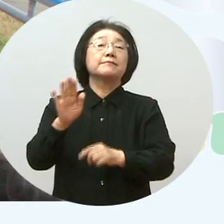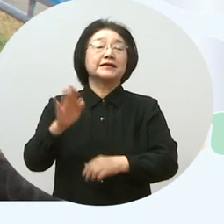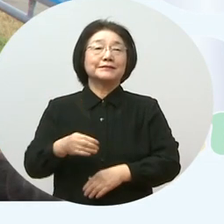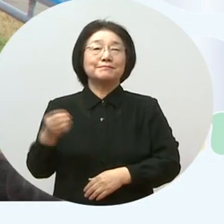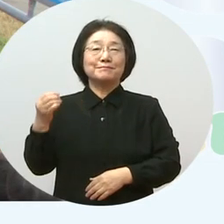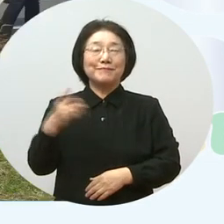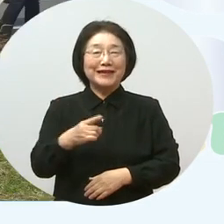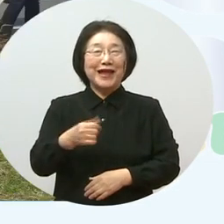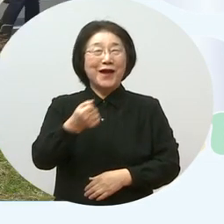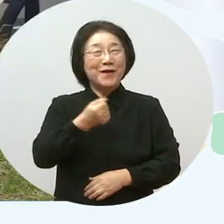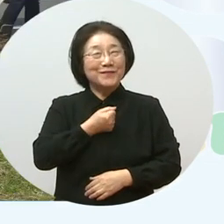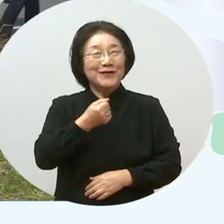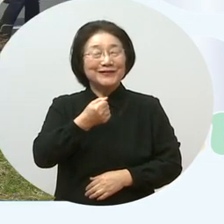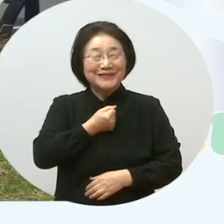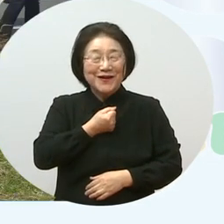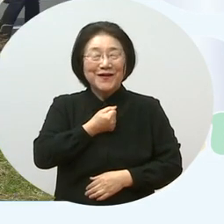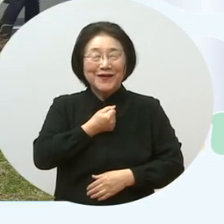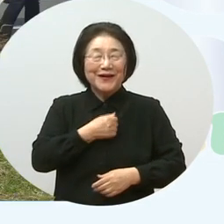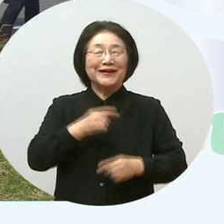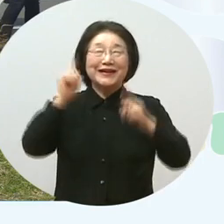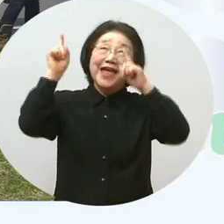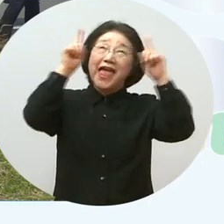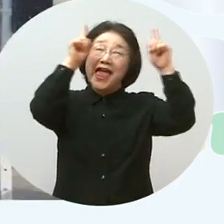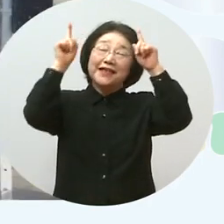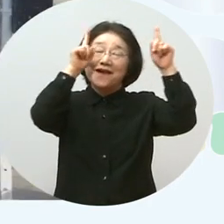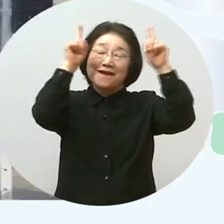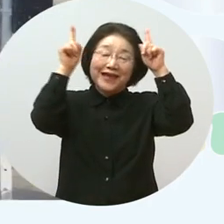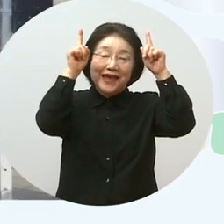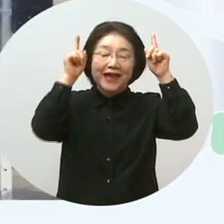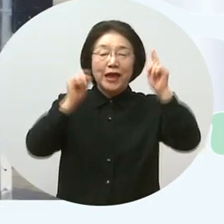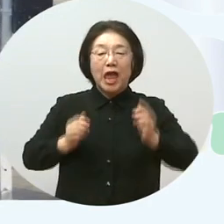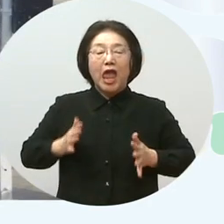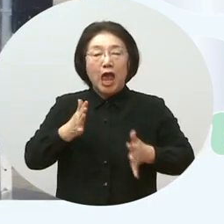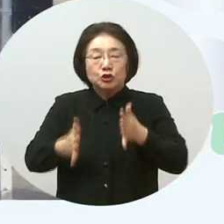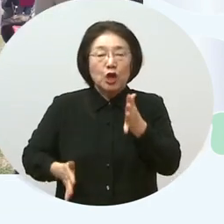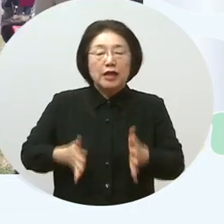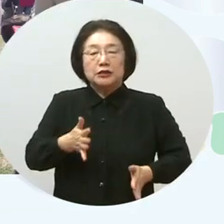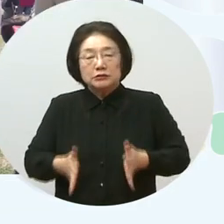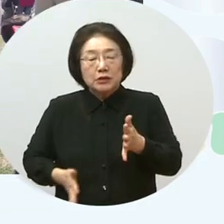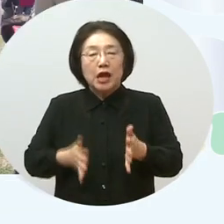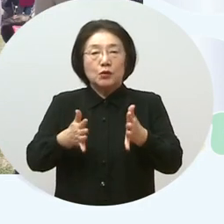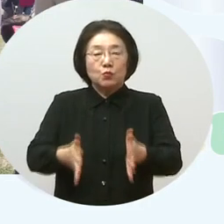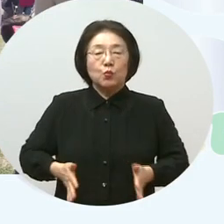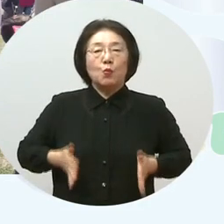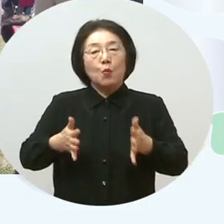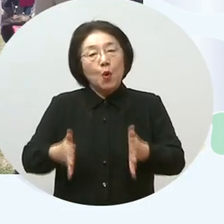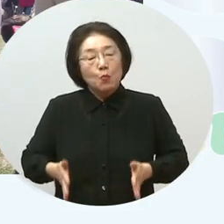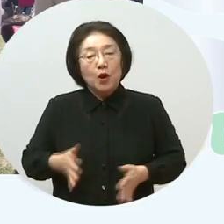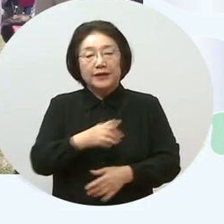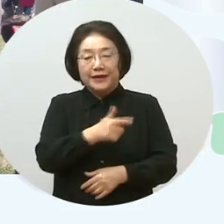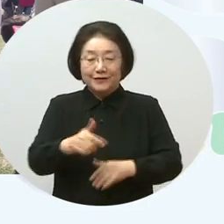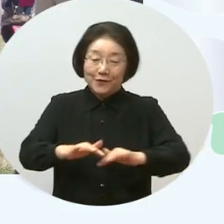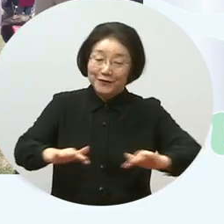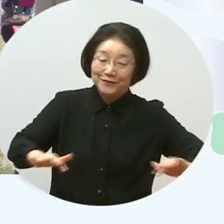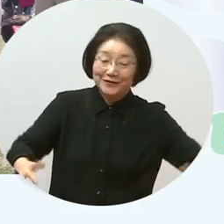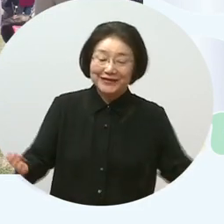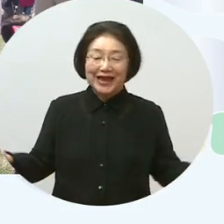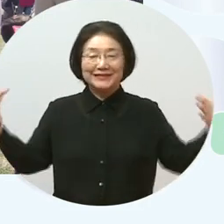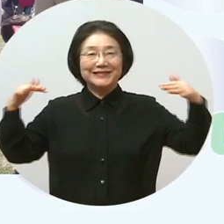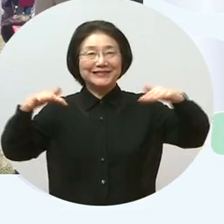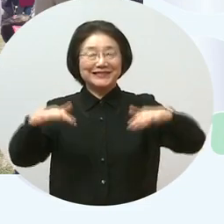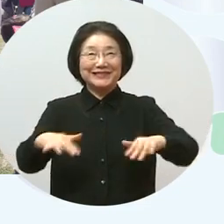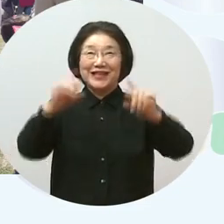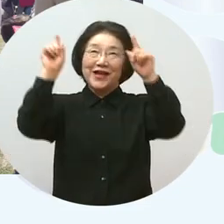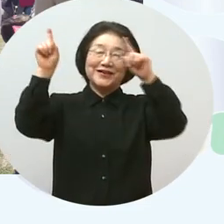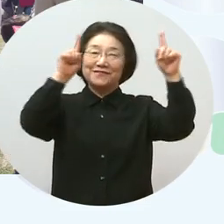を楽しめる、大道芸パフォーマンスをはじめミニ SL 乗車会やエア遊具など子どもたちに人気の、イベントが